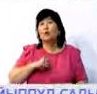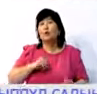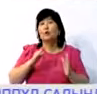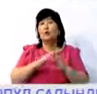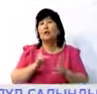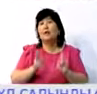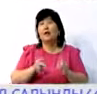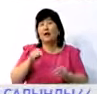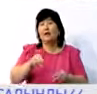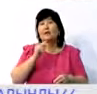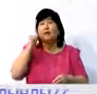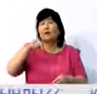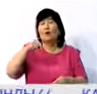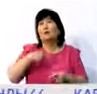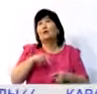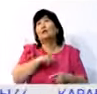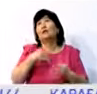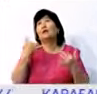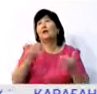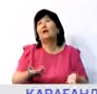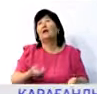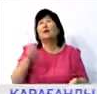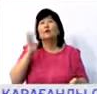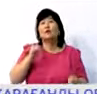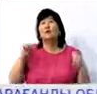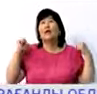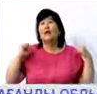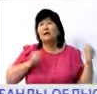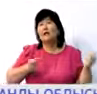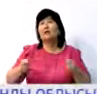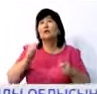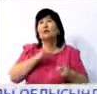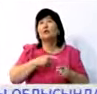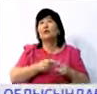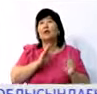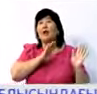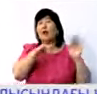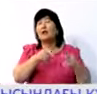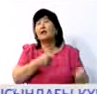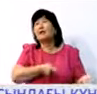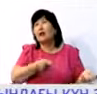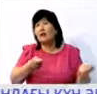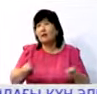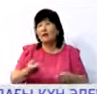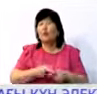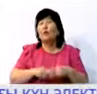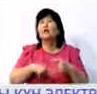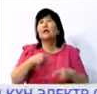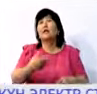асханасынан сарқырап ағып тұрғаны әлі таң қалып отыр. Тасып іштік, иін ағашпен жұмыстың арасында дариядан тастық. Одан